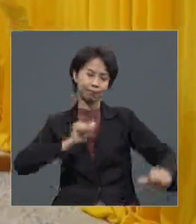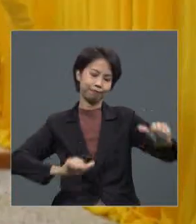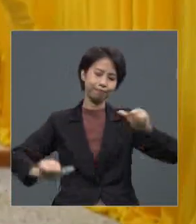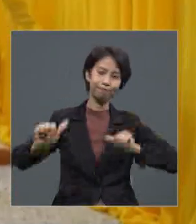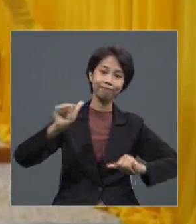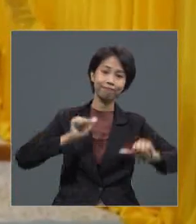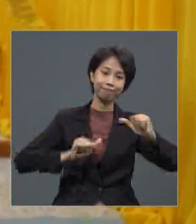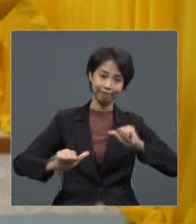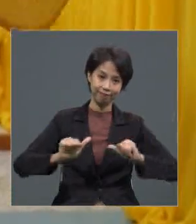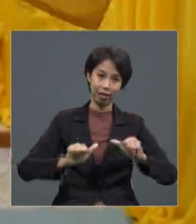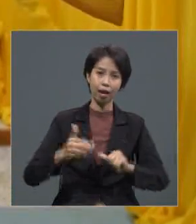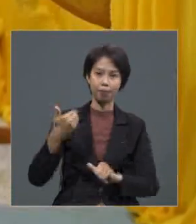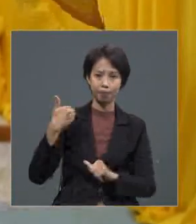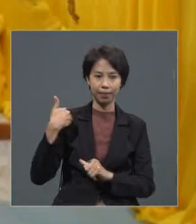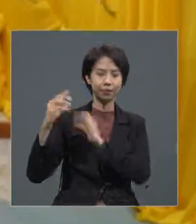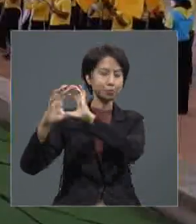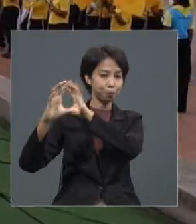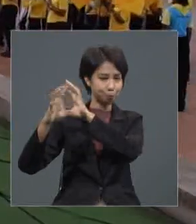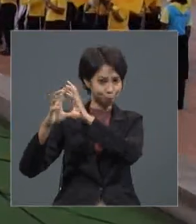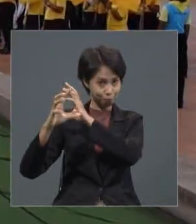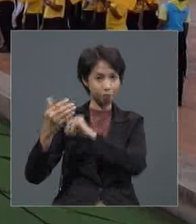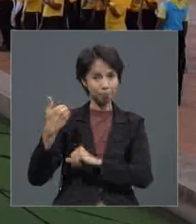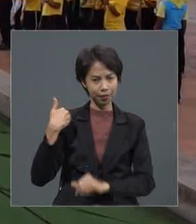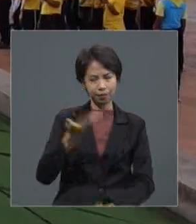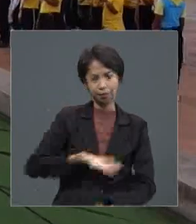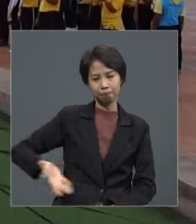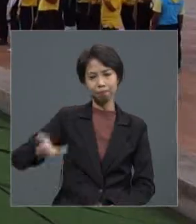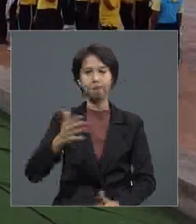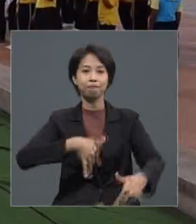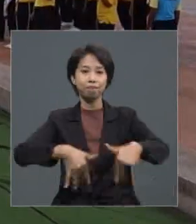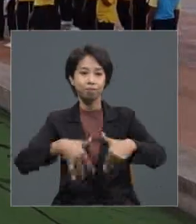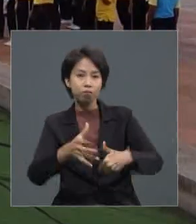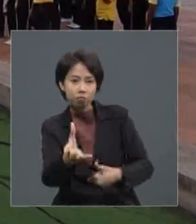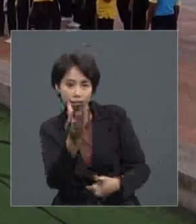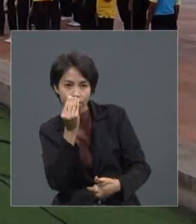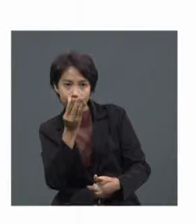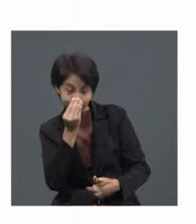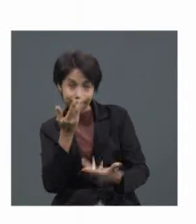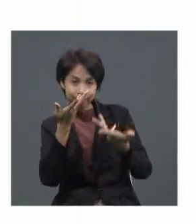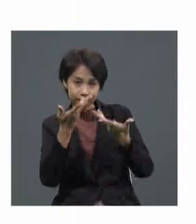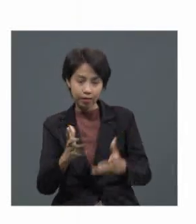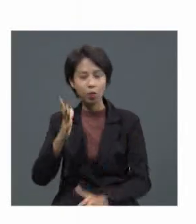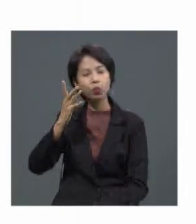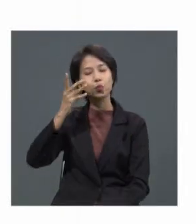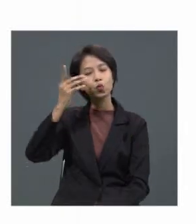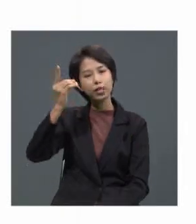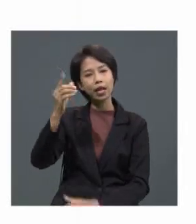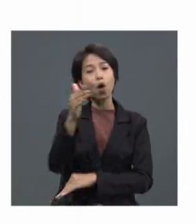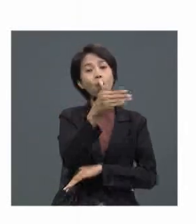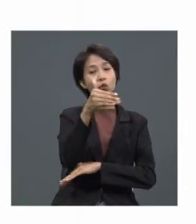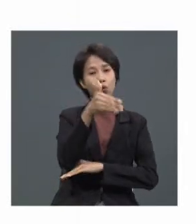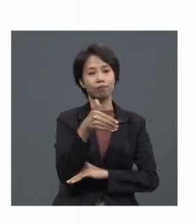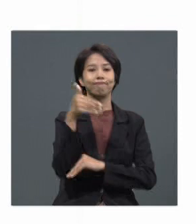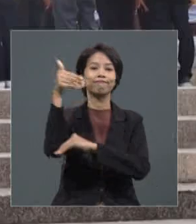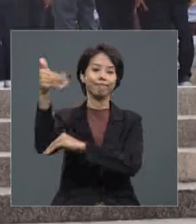วัฒนธรรมพร้อมกับฉายภาพยนตร์เฉลิมพระเกียรติให้ประชาชนได้รับชมด้วยนะครับแล้ววันพรุ่งนี้ก็จะเคลื่อนขบวนส่งมอบธงต่อ